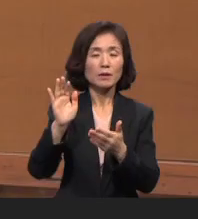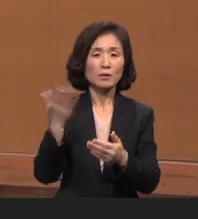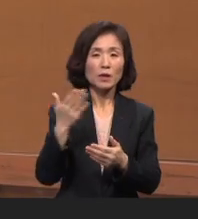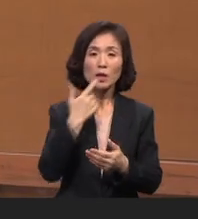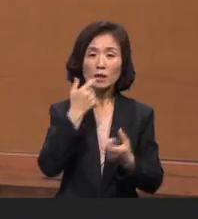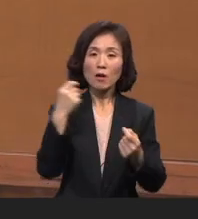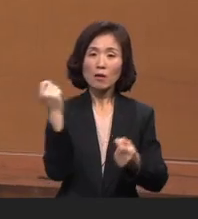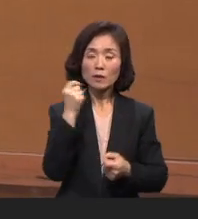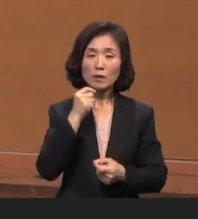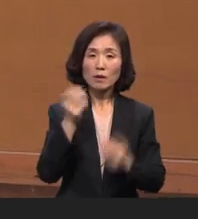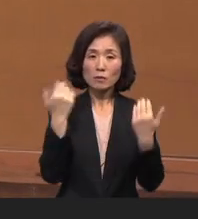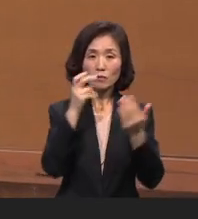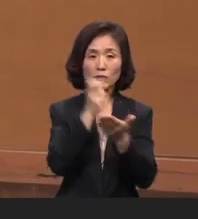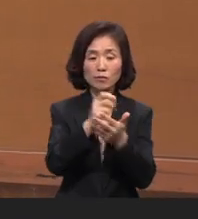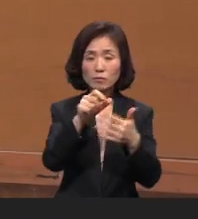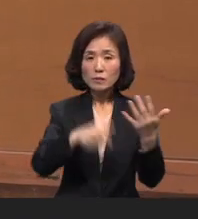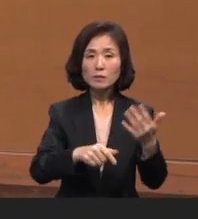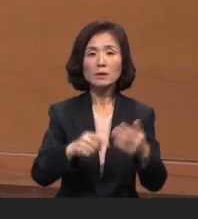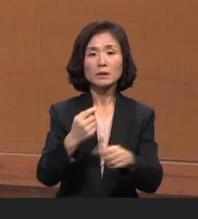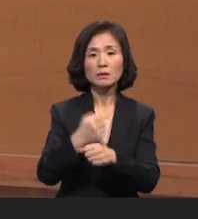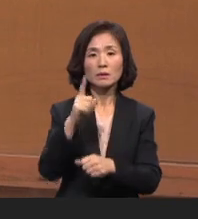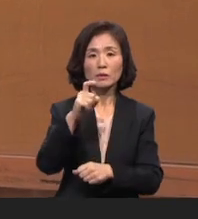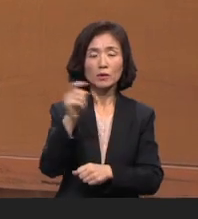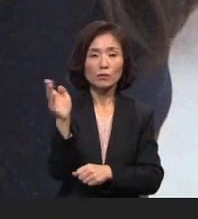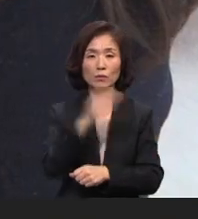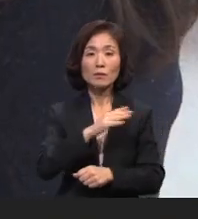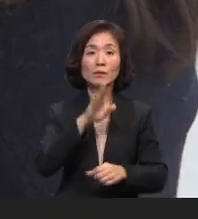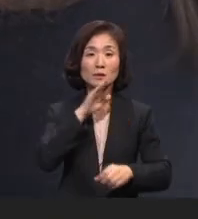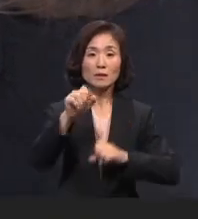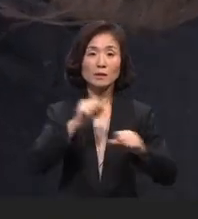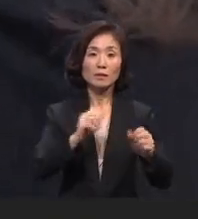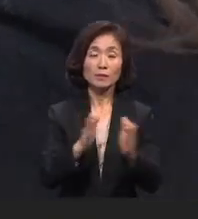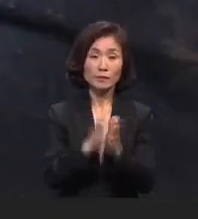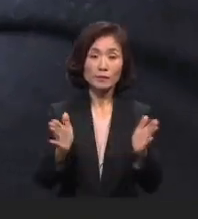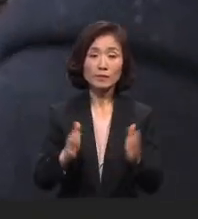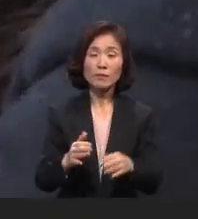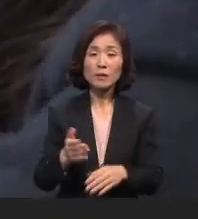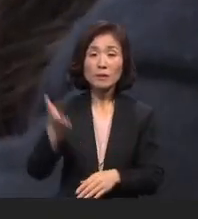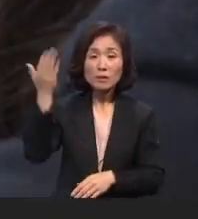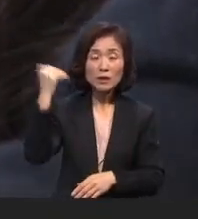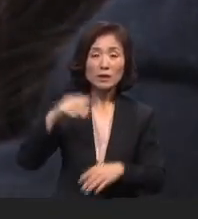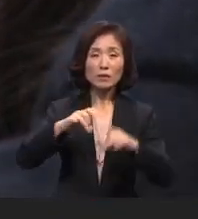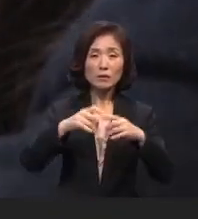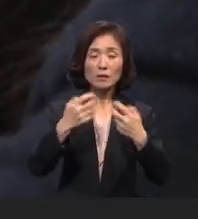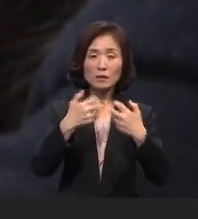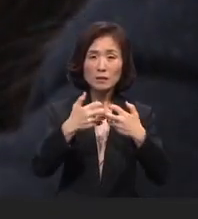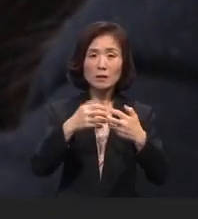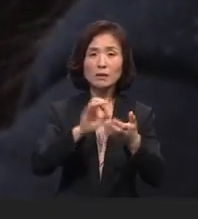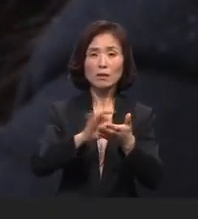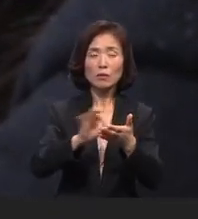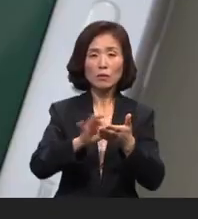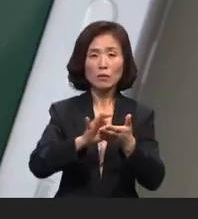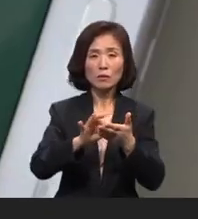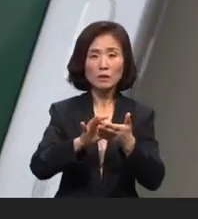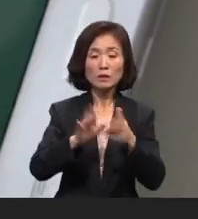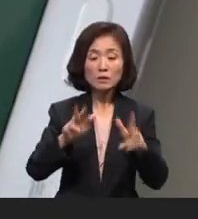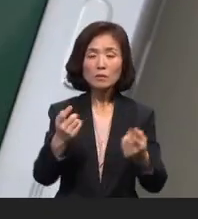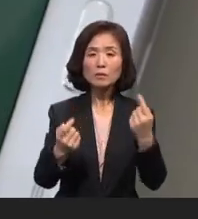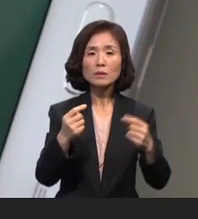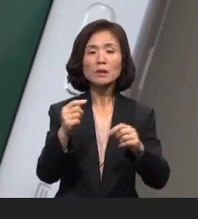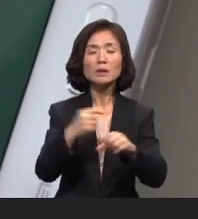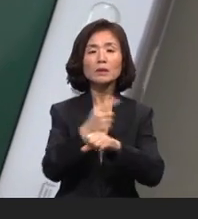이처럼 엄격한 규칙은 지난해 11월부터 시행되고 있는데요. 이전엔 전자기기 사용 시간이 1시간 10분 더